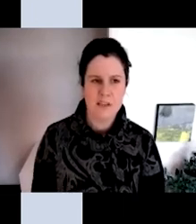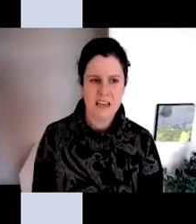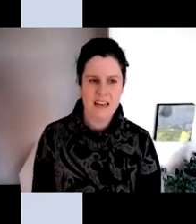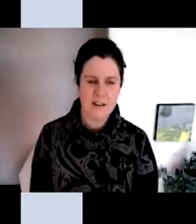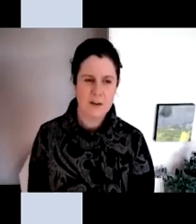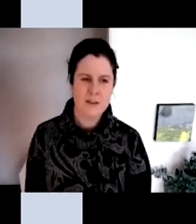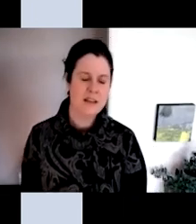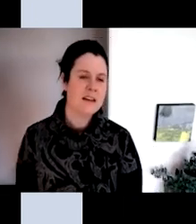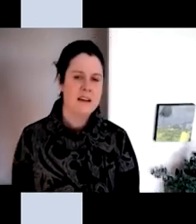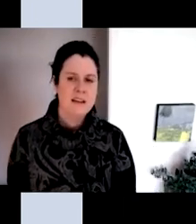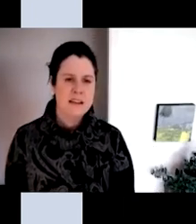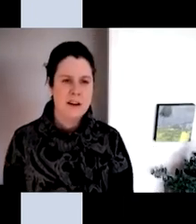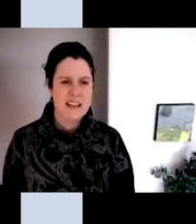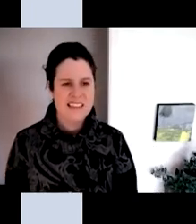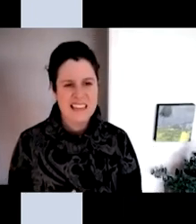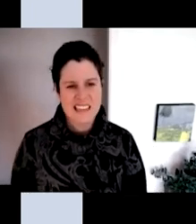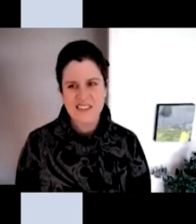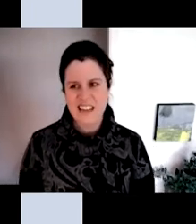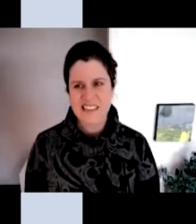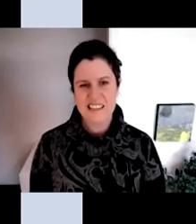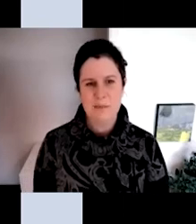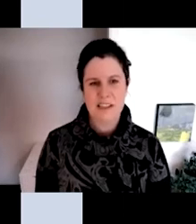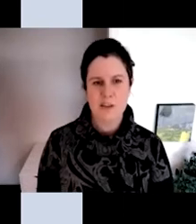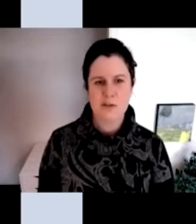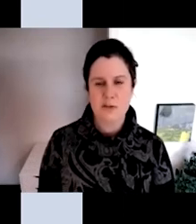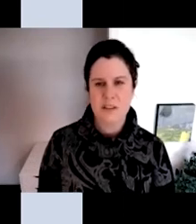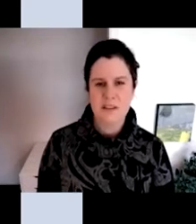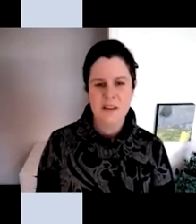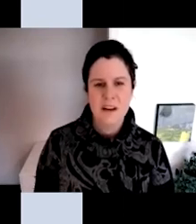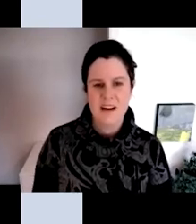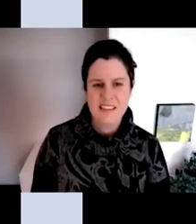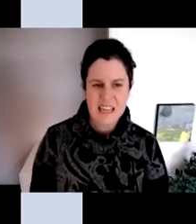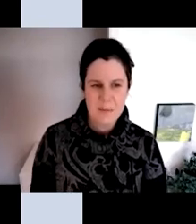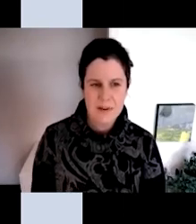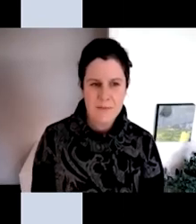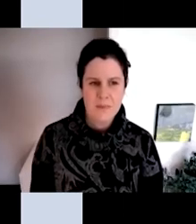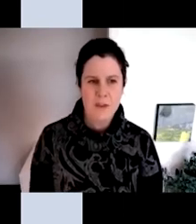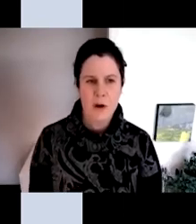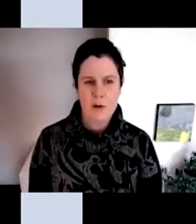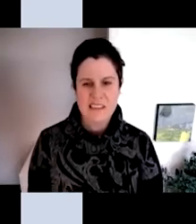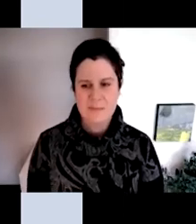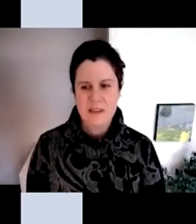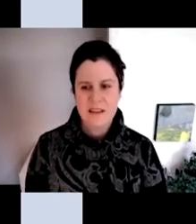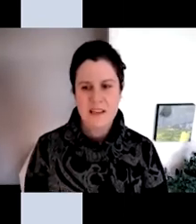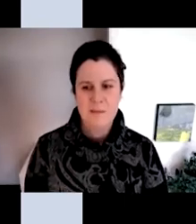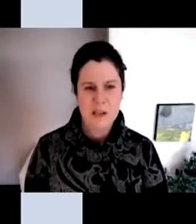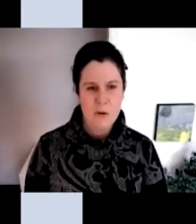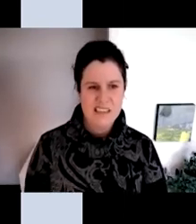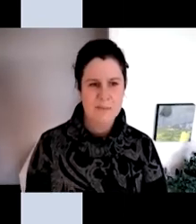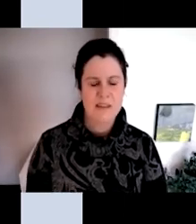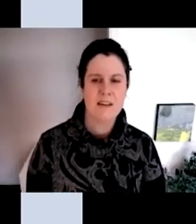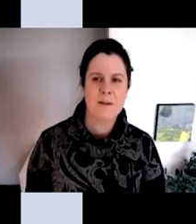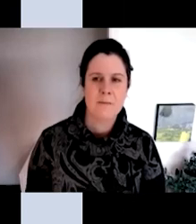Moulut Bucala entre autres donc elle désigne la diversité des personnes sourdes handicapées neuroatypiques et